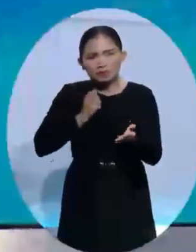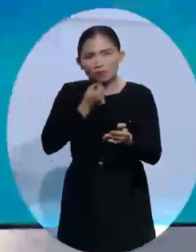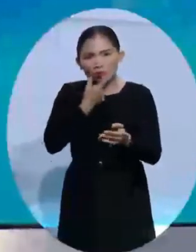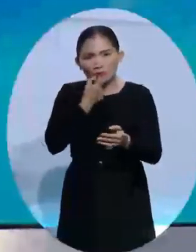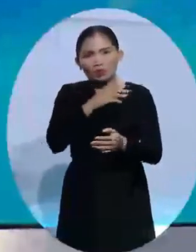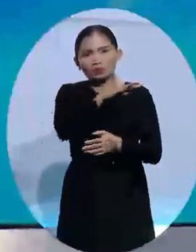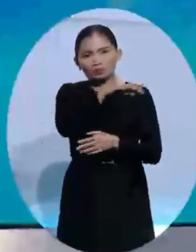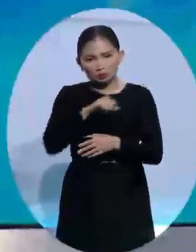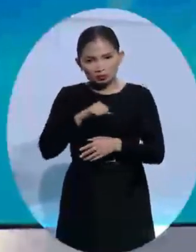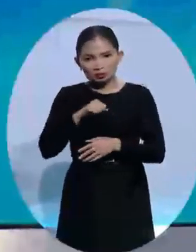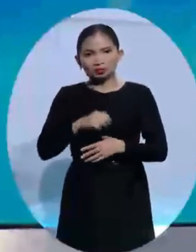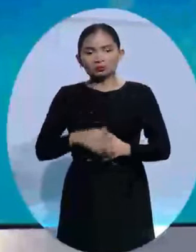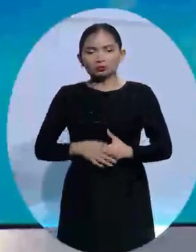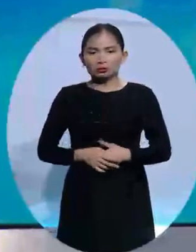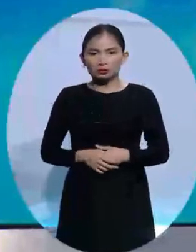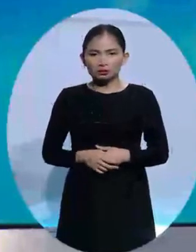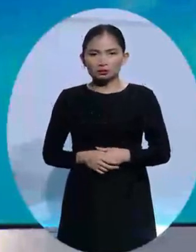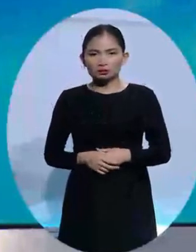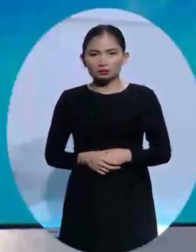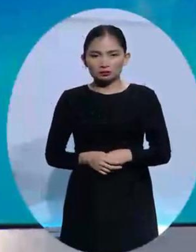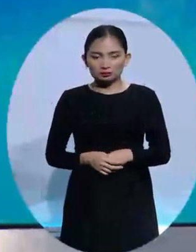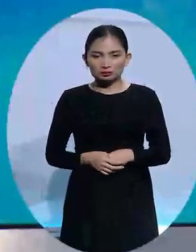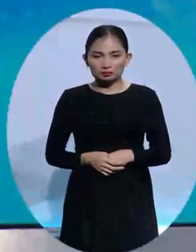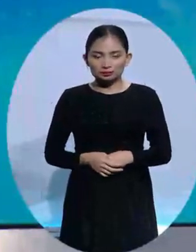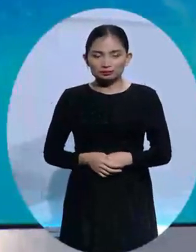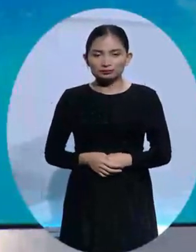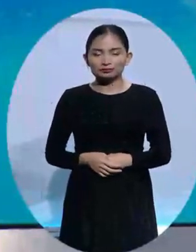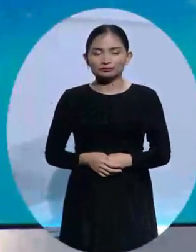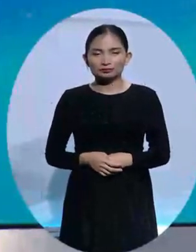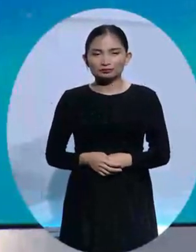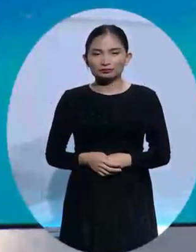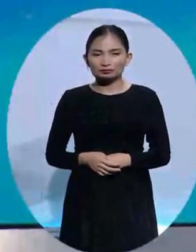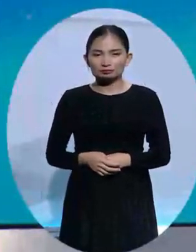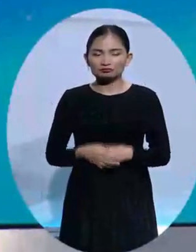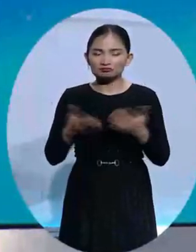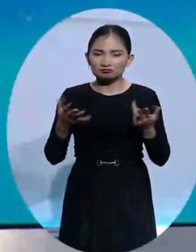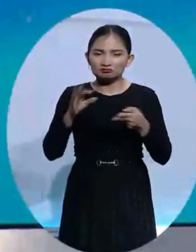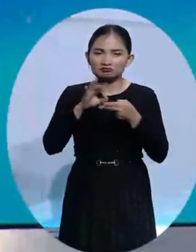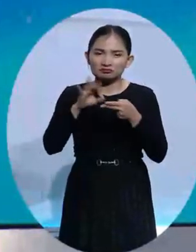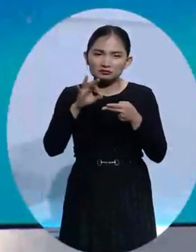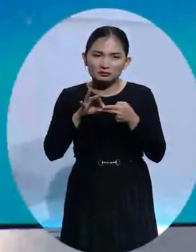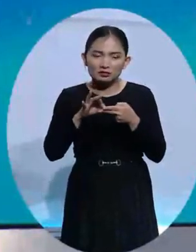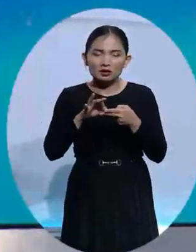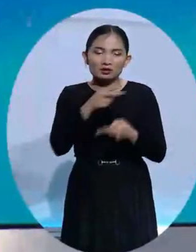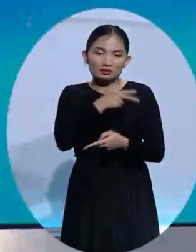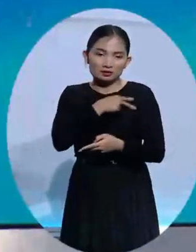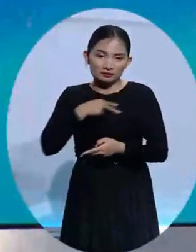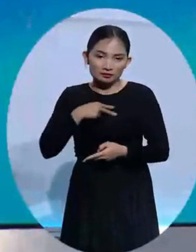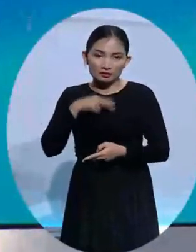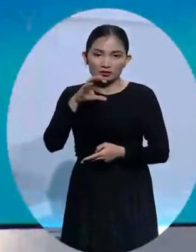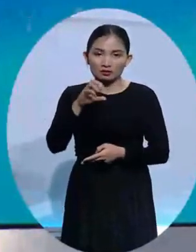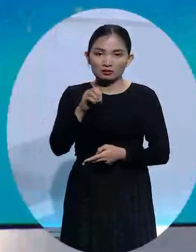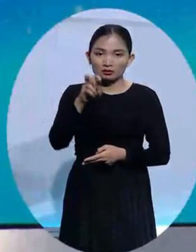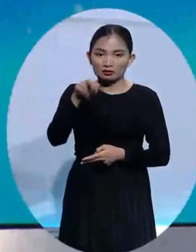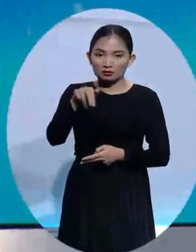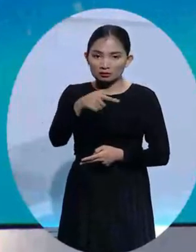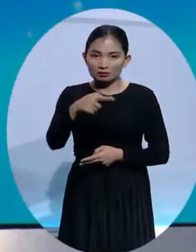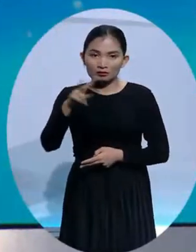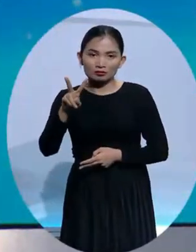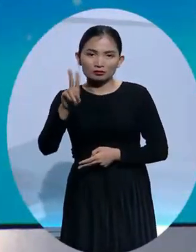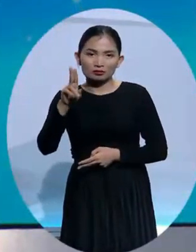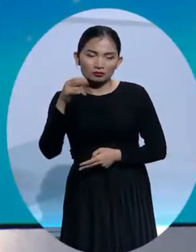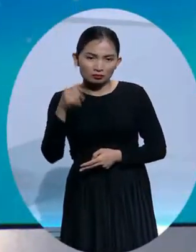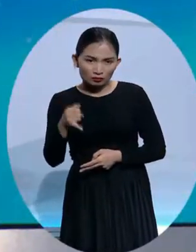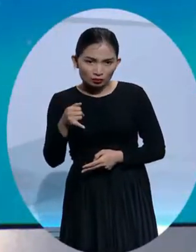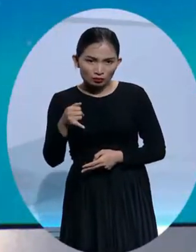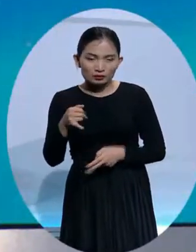hôm qua thông báo đã hủy bỏ thông tư về việc cho phép nhân viên công vụ nghỉ làm vào thứ Sáu hàng tuần, trong bối cảnh chính phủ đã có những biện pháp nhằm